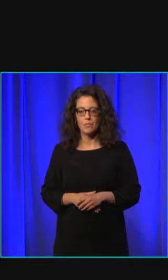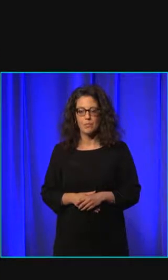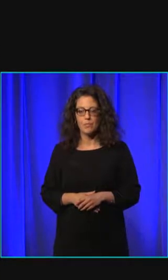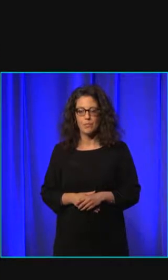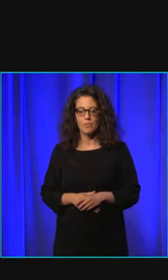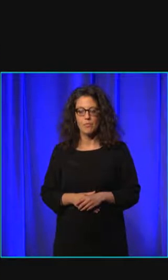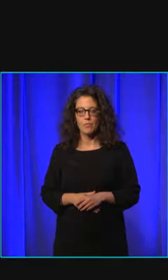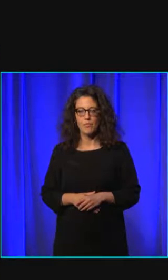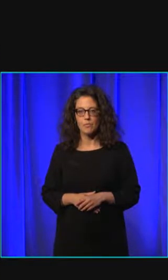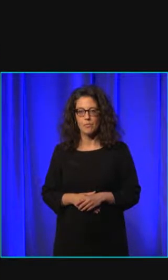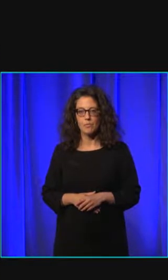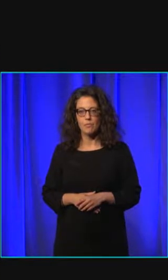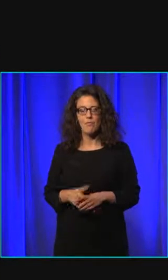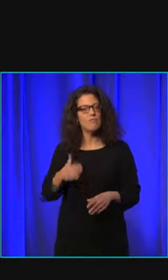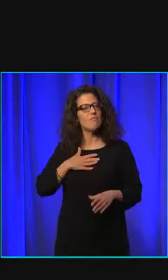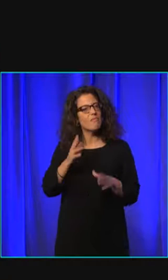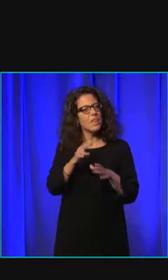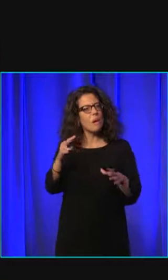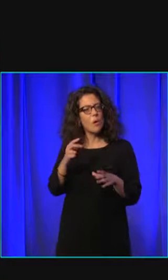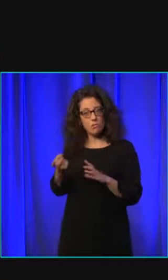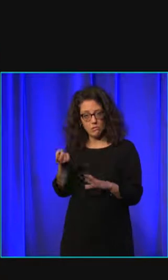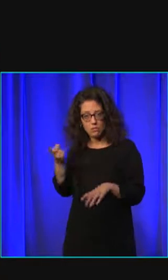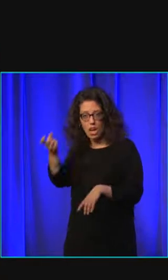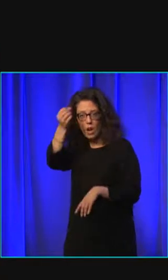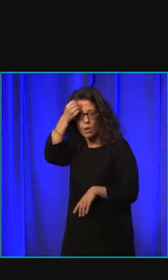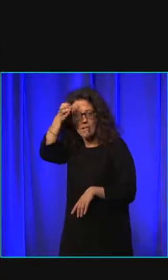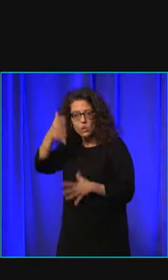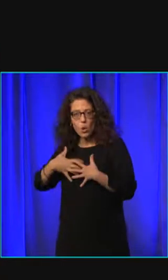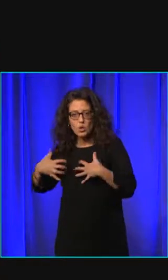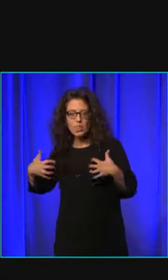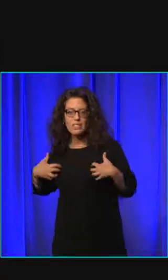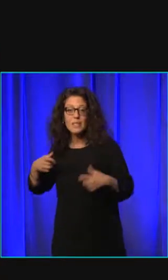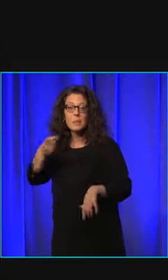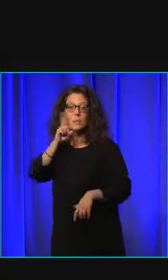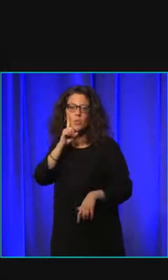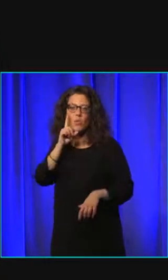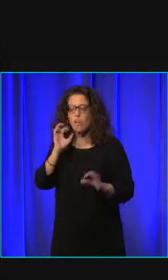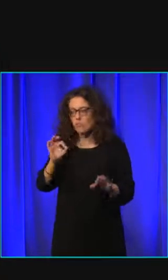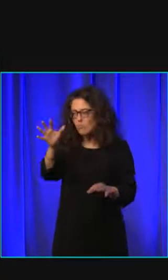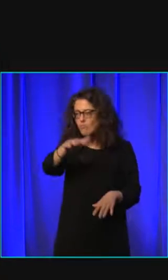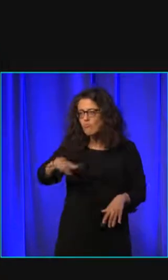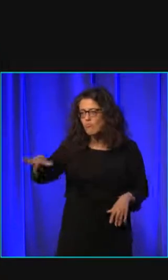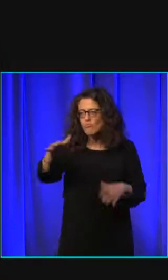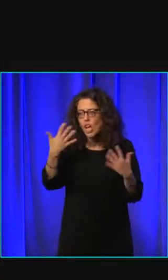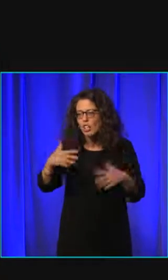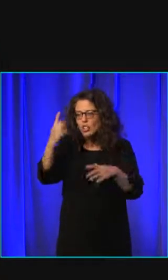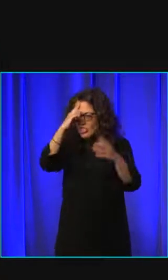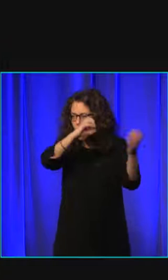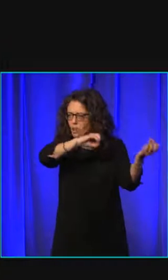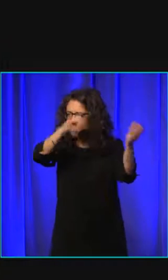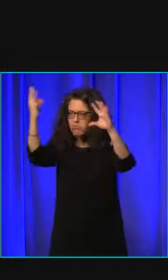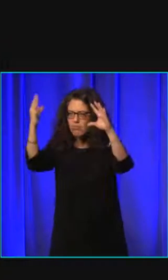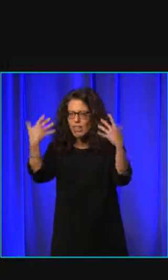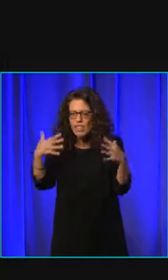Pourquoi on s'appuie sur des connaissances scientifiques ? Parce que ça, vous me dites, je suis sûre que parmi vous, vous avez tous fait de la simulation motrice.